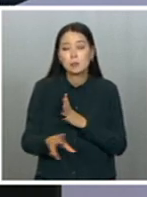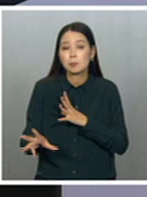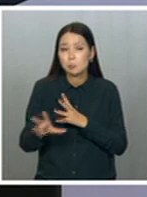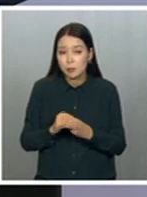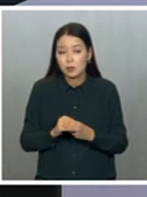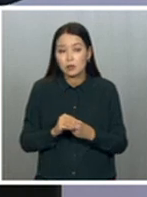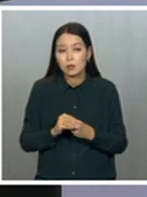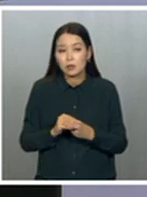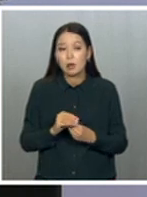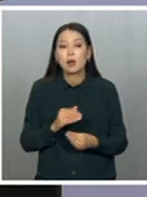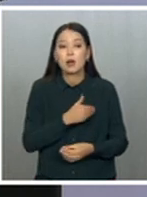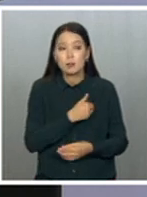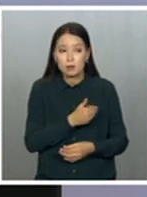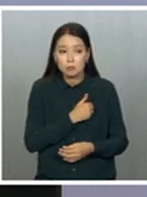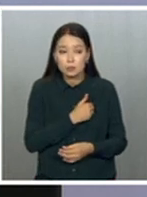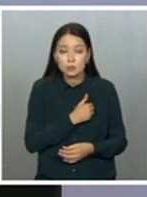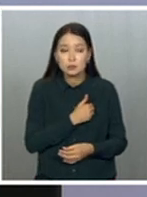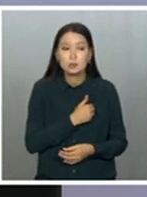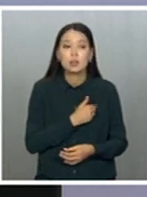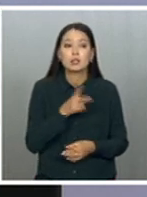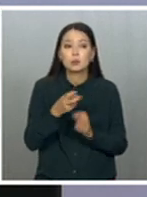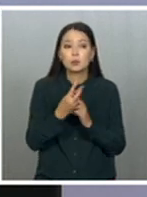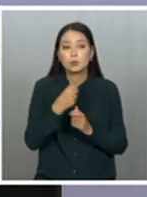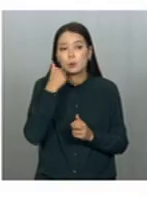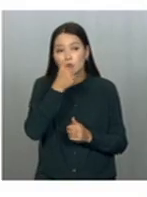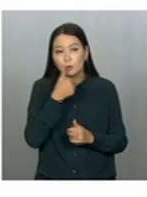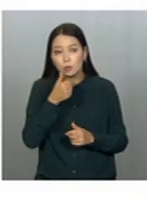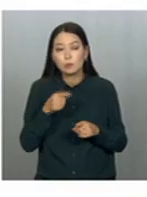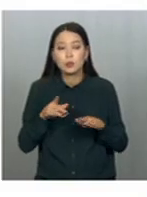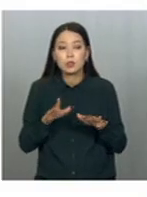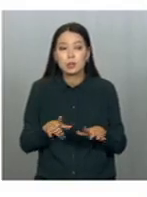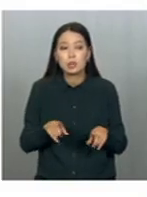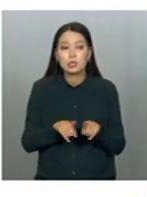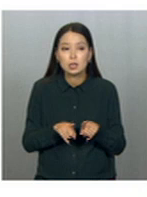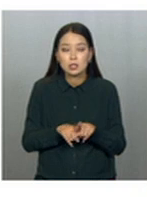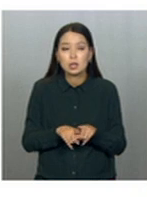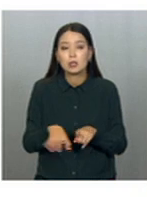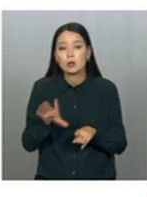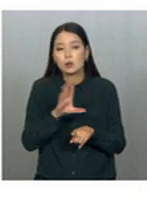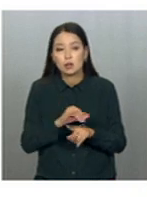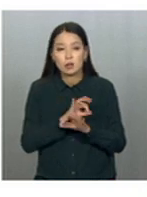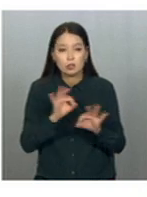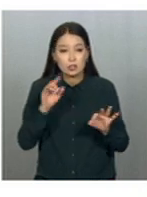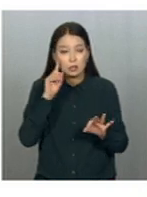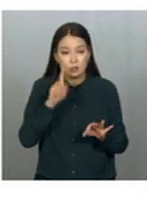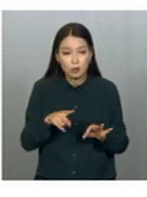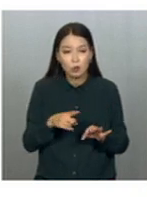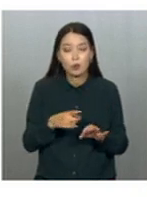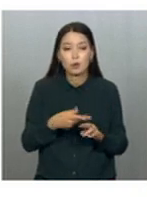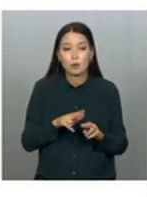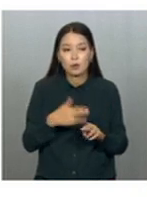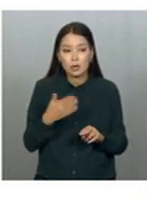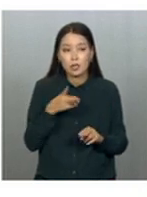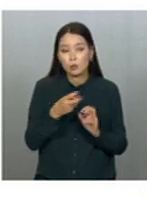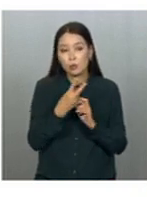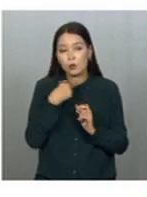деді елбасы. 2012 жылы ел дамуында ірі оқиғалардың орын алғандығын жақсы білесіздер. Алдымен 2012 жылдың